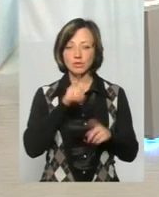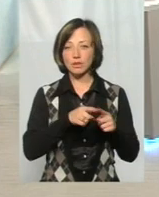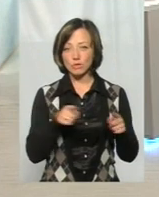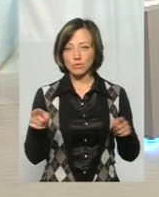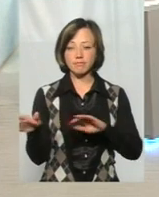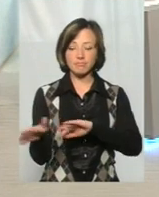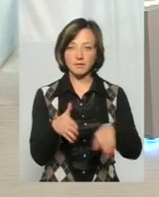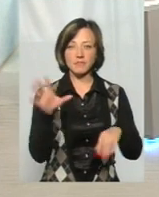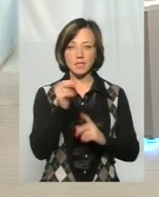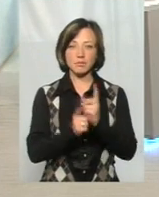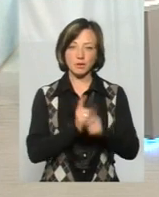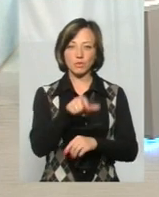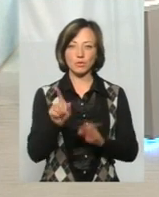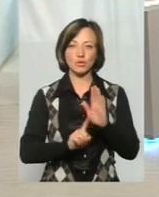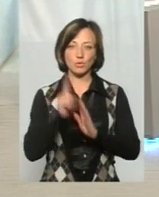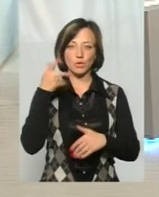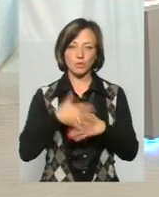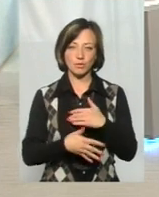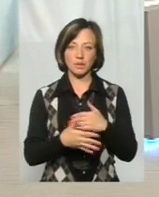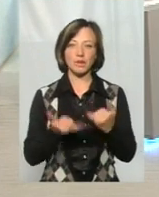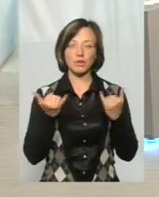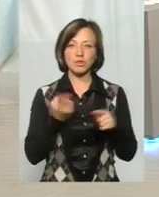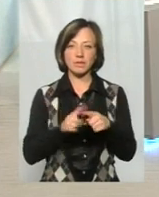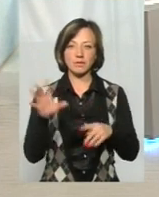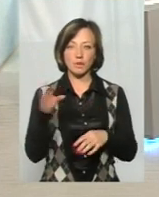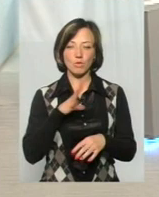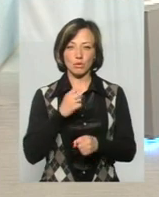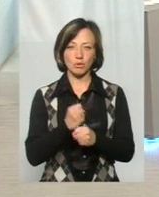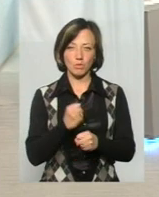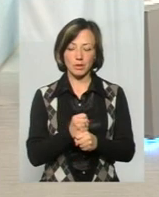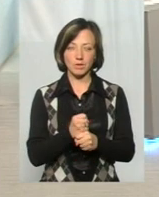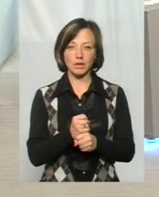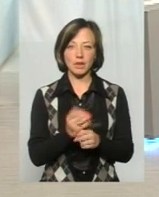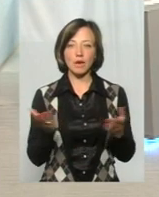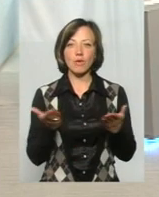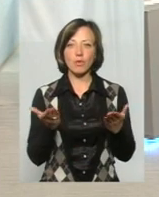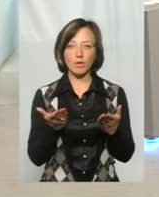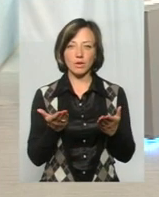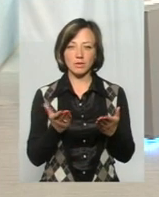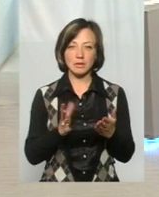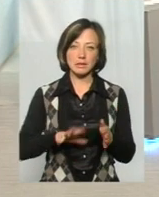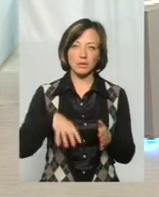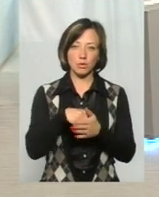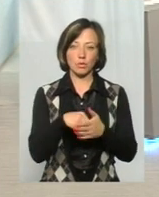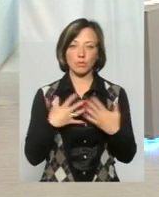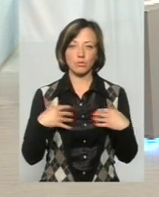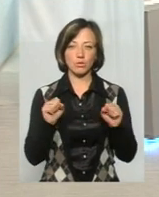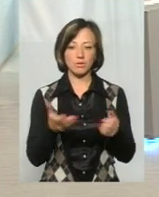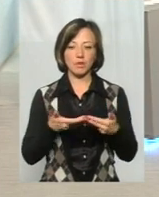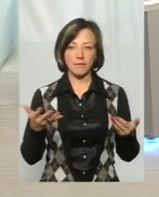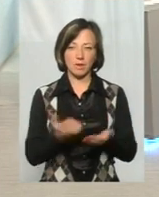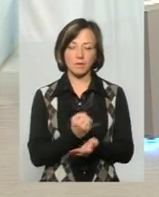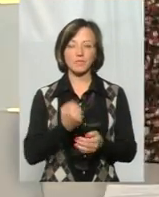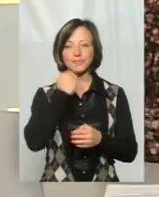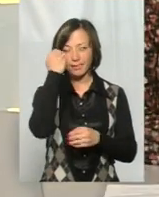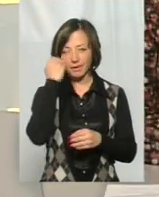і люди почнуть розуміти, для чого це все було зроблено і якою ціною це все нам вдалося.